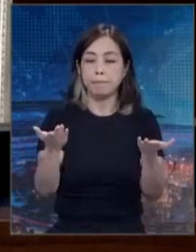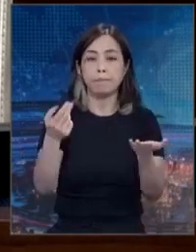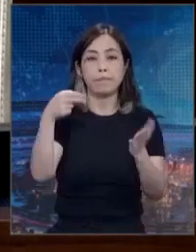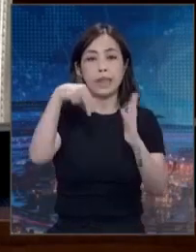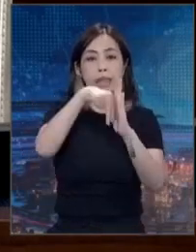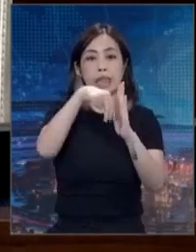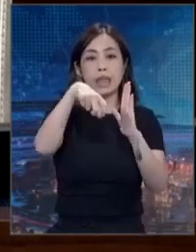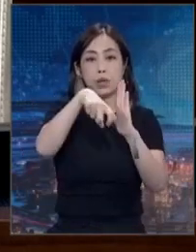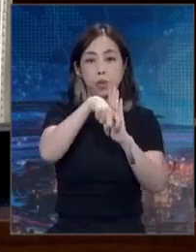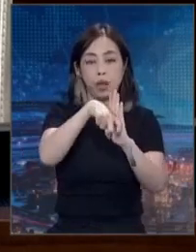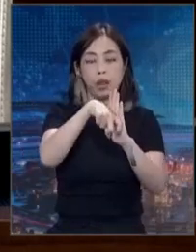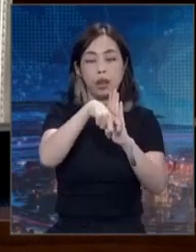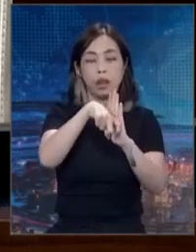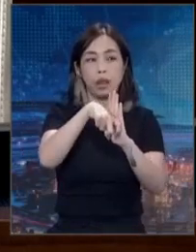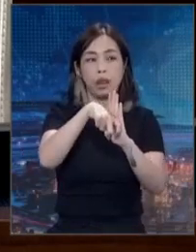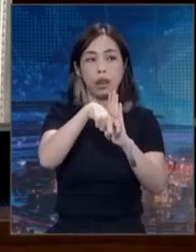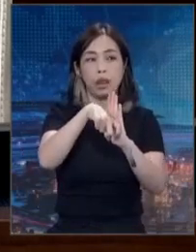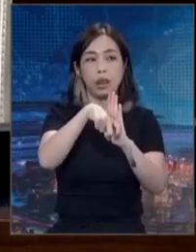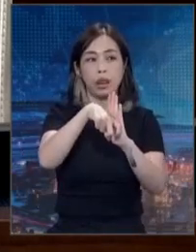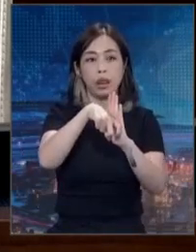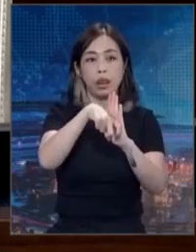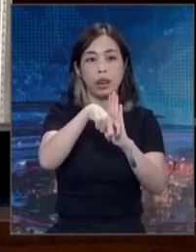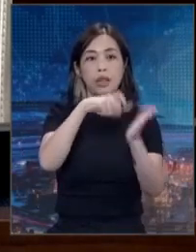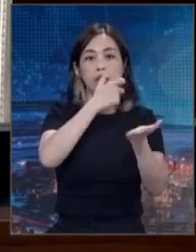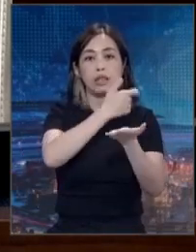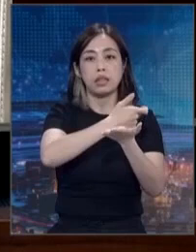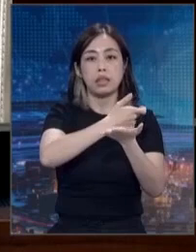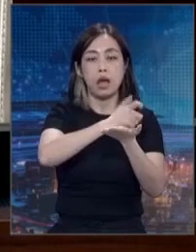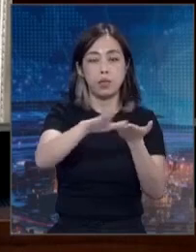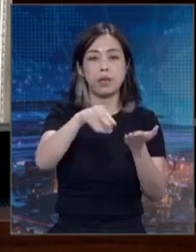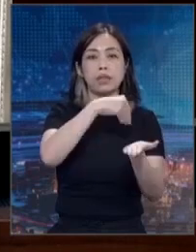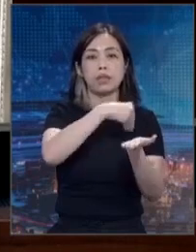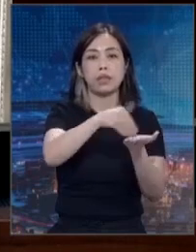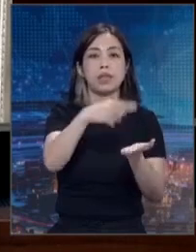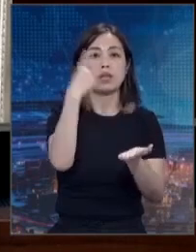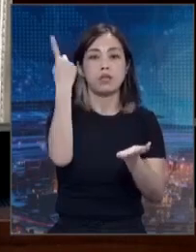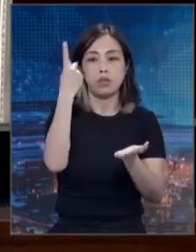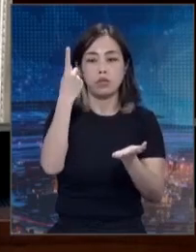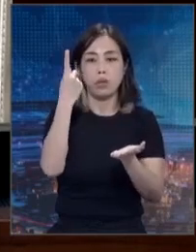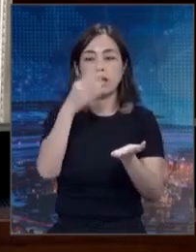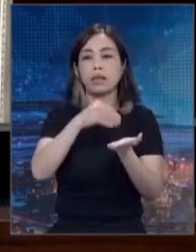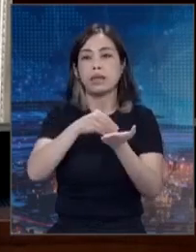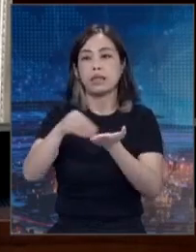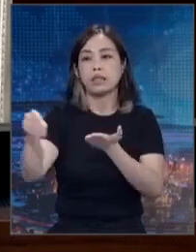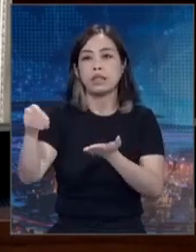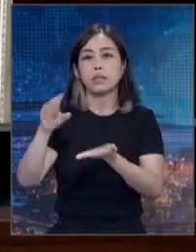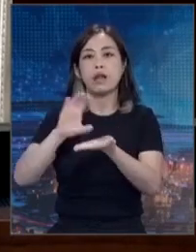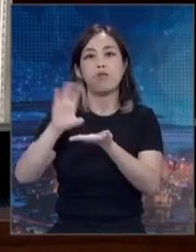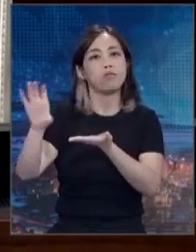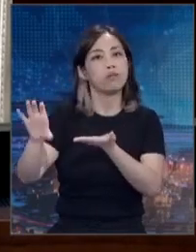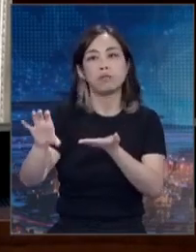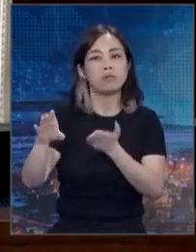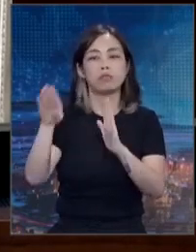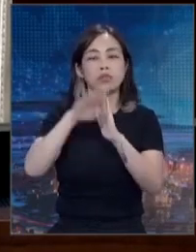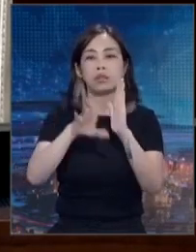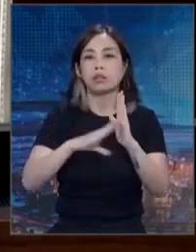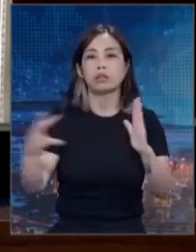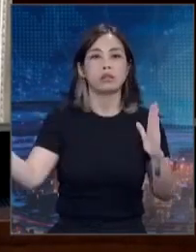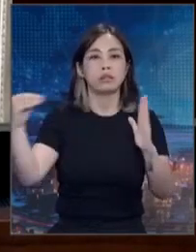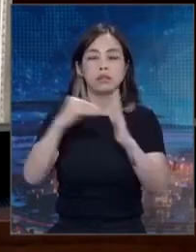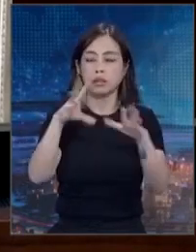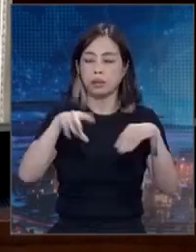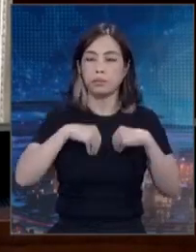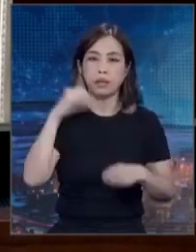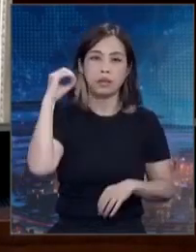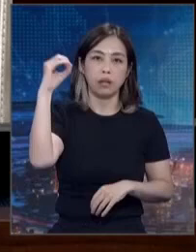đặc thù về vấn đề chi thường xuyên và chi đầu tư ra khỏi cái chương trình, không chấp nhận cái việc